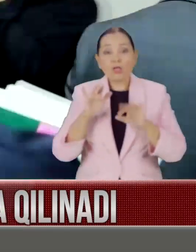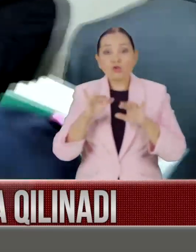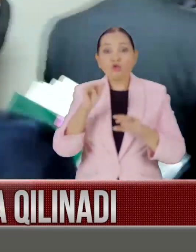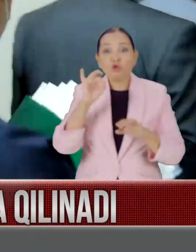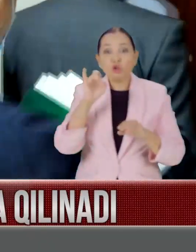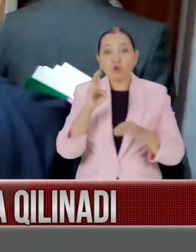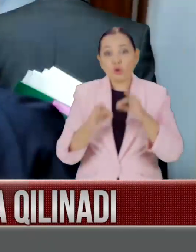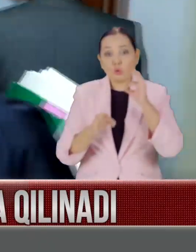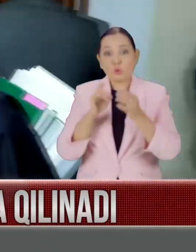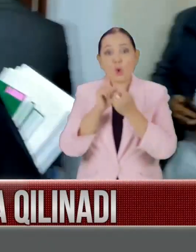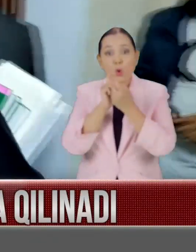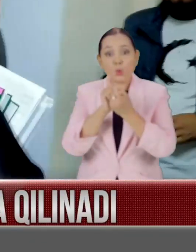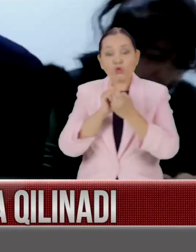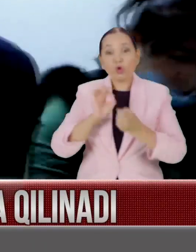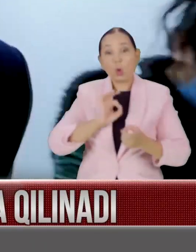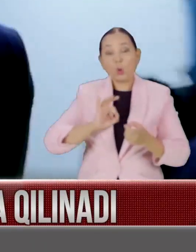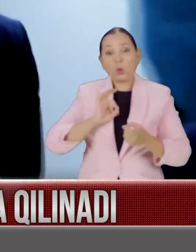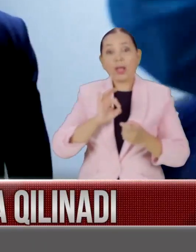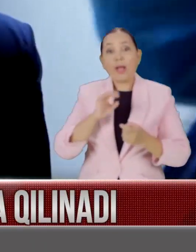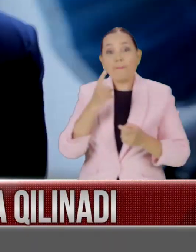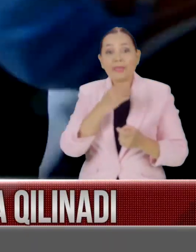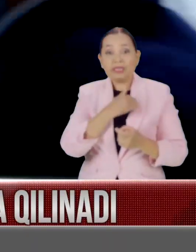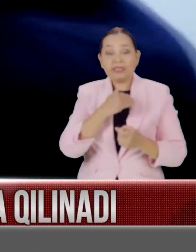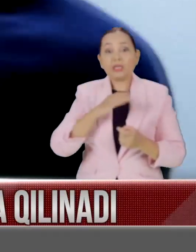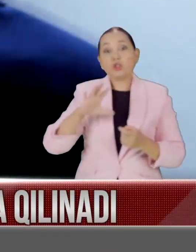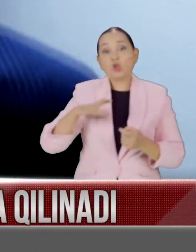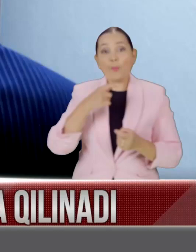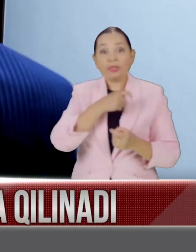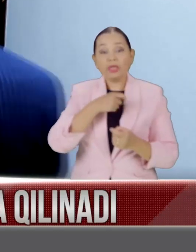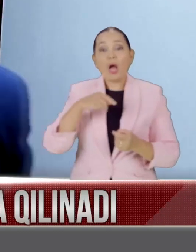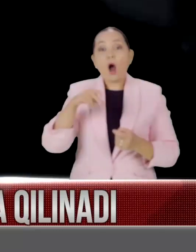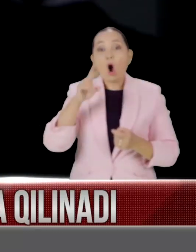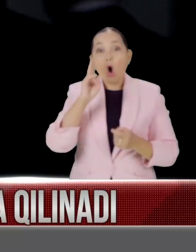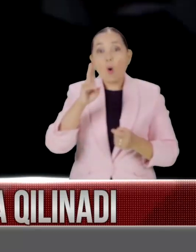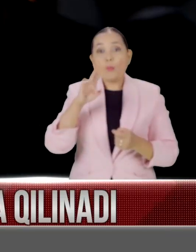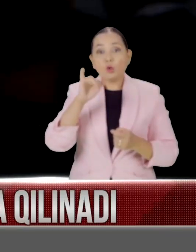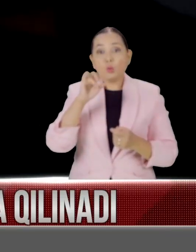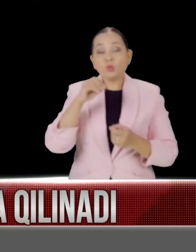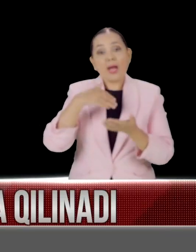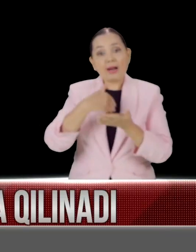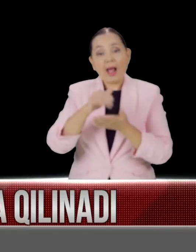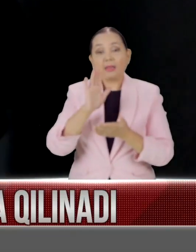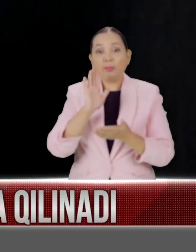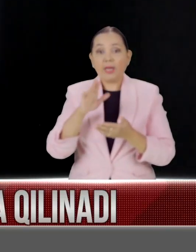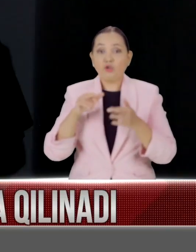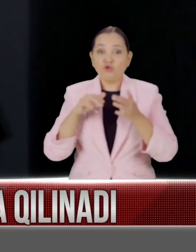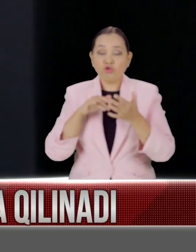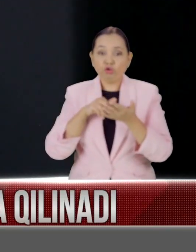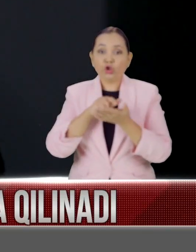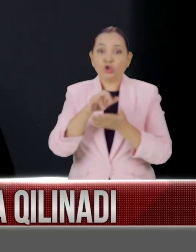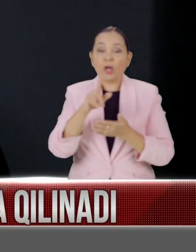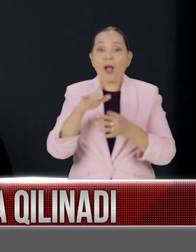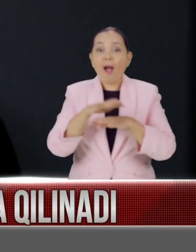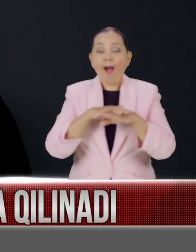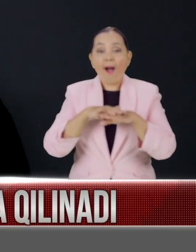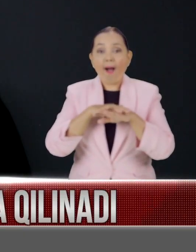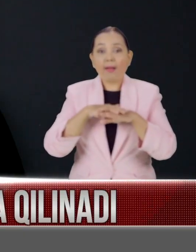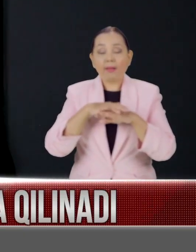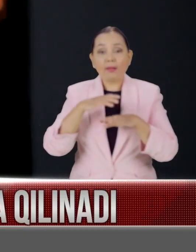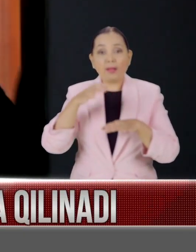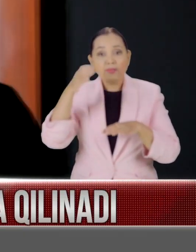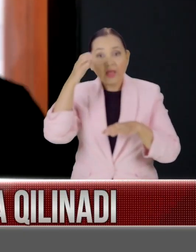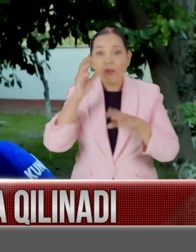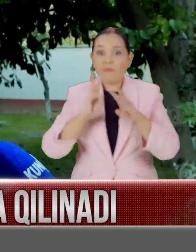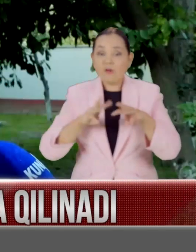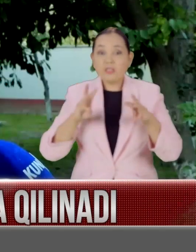qilish uchun Chirchiq sudida kurashayotgan huquqshunos pristakda. Sobiq deputat Qobul Do'stov raddiya bilan chiqish kerak. Xalq ta'limi vazirligi hech qachon tanqidlarga